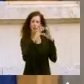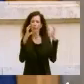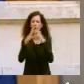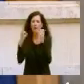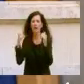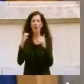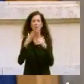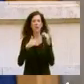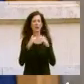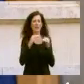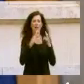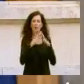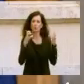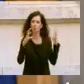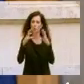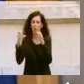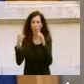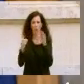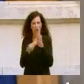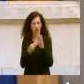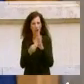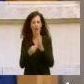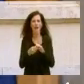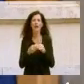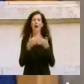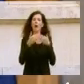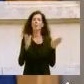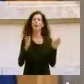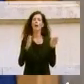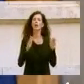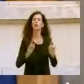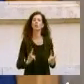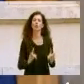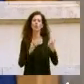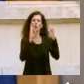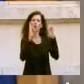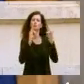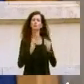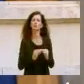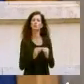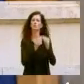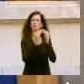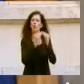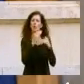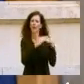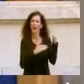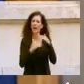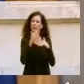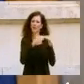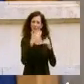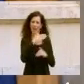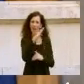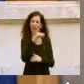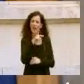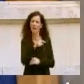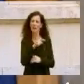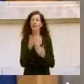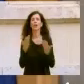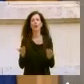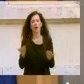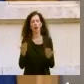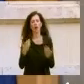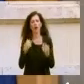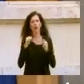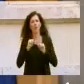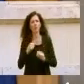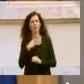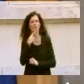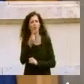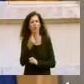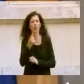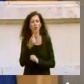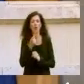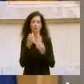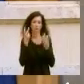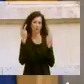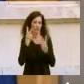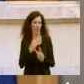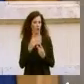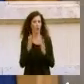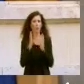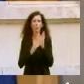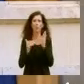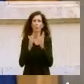abbiamo riaperto i cantieri delle costruzioni i numeri possiamo dirlo con la relativa prudenza